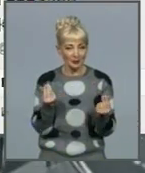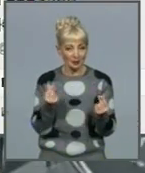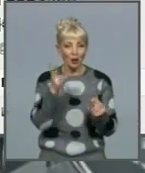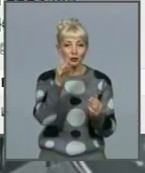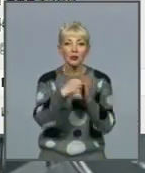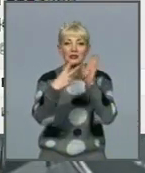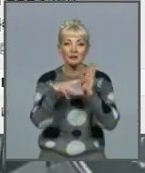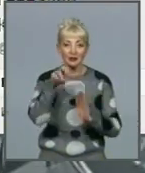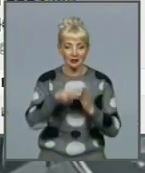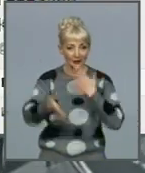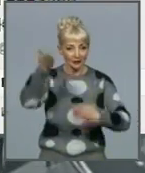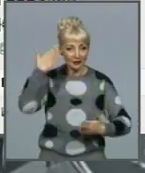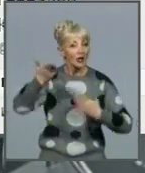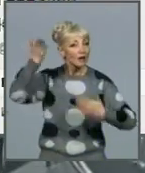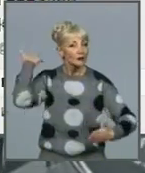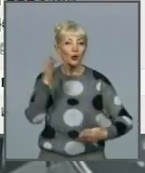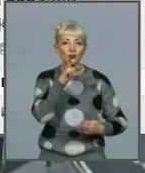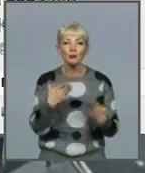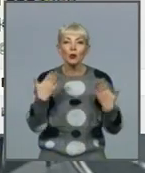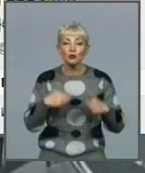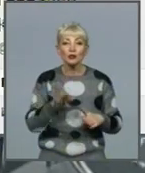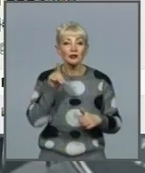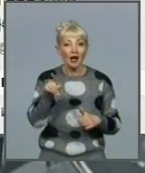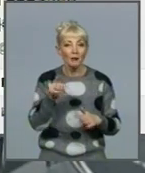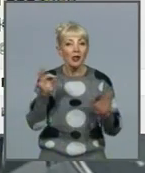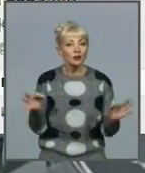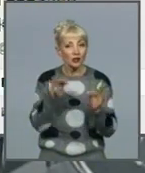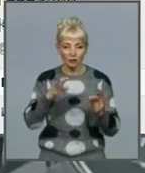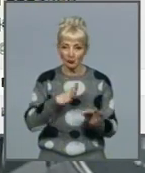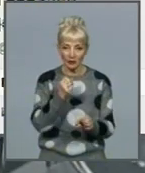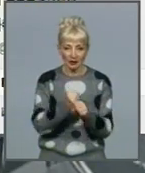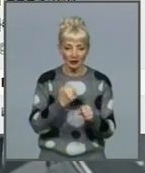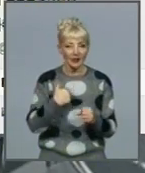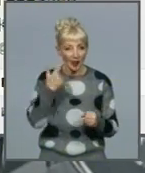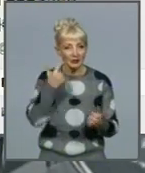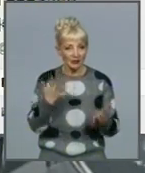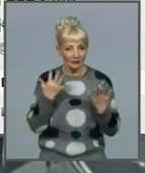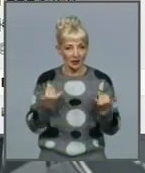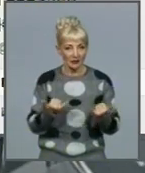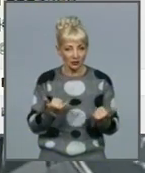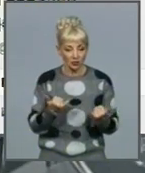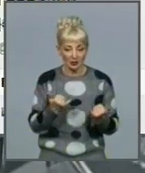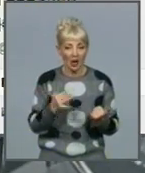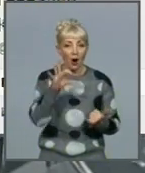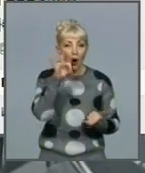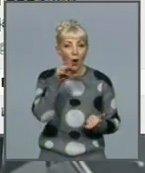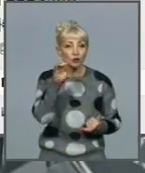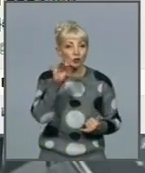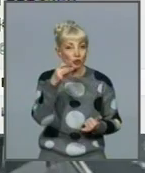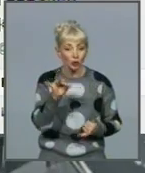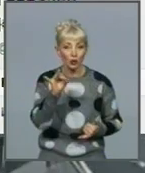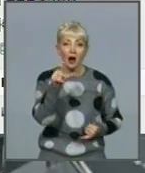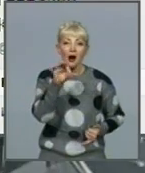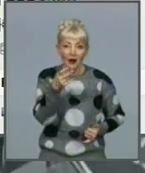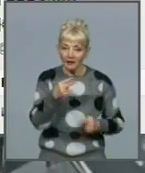то время уже там нечего было делать. Я себе представляю сейчас. Отстой. Хотя это мой любимый город в Украине. Люблю и